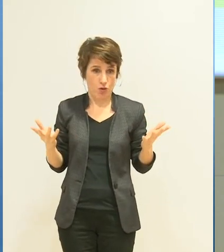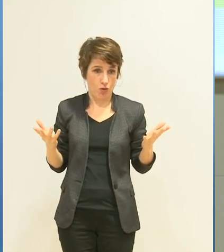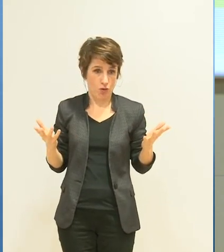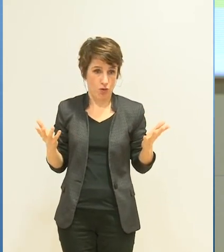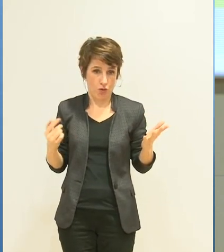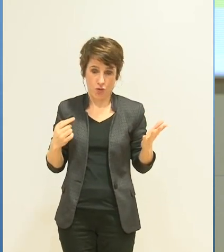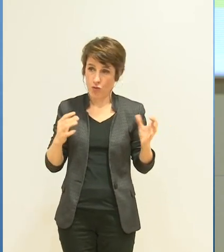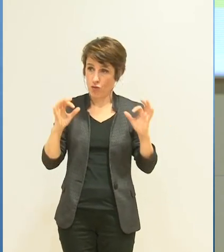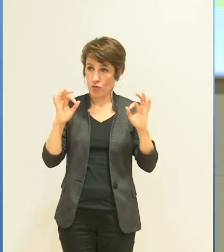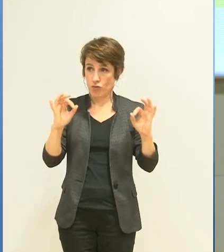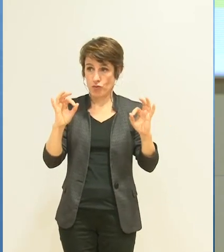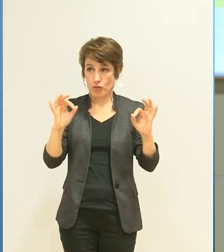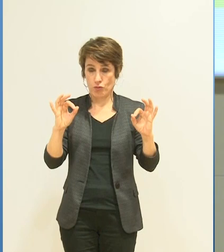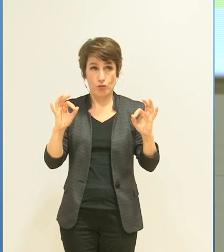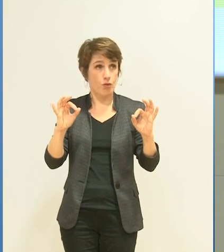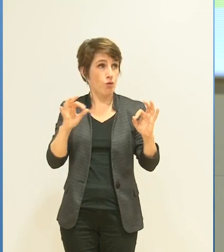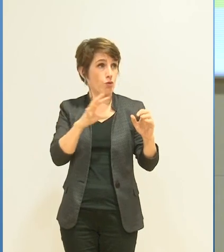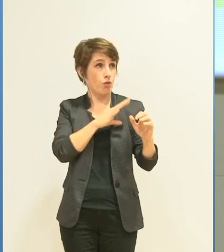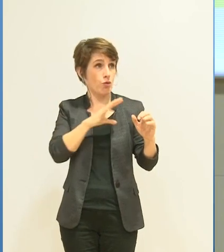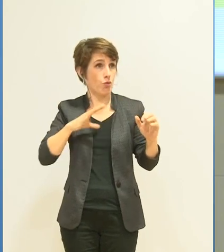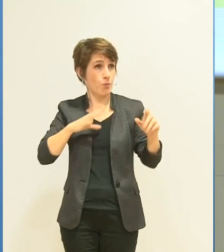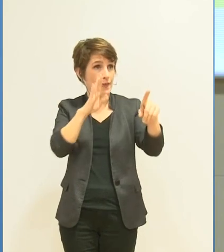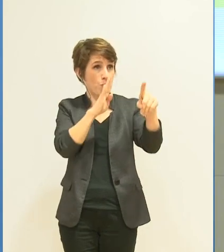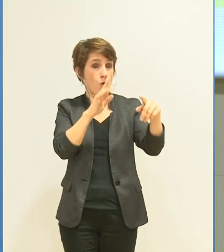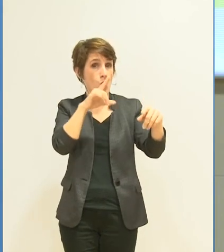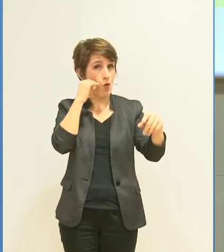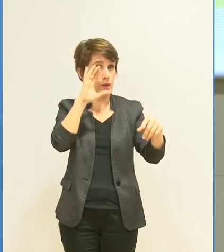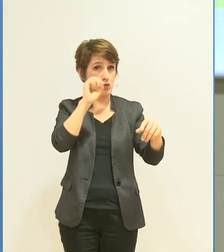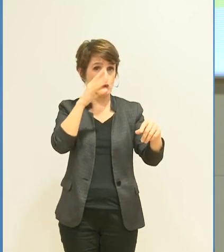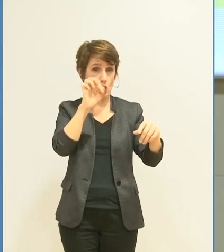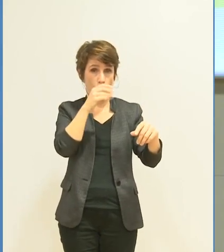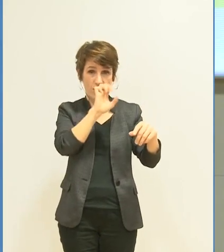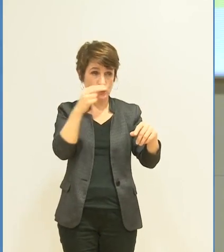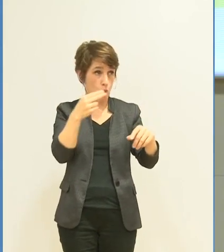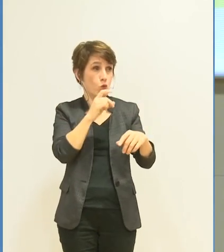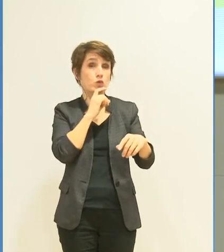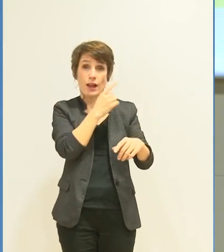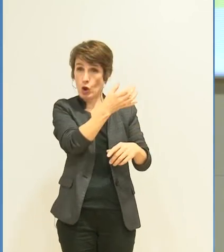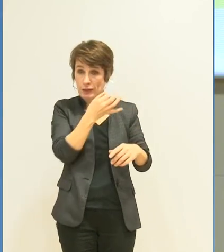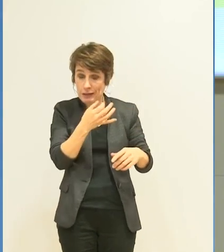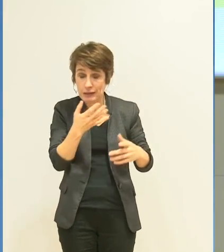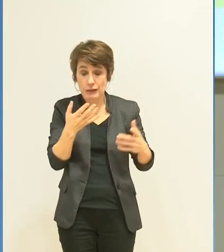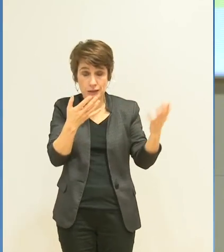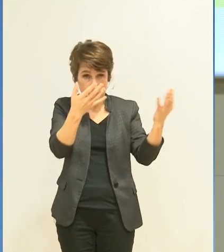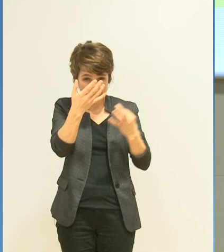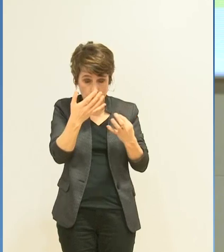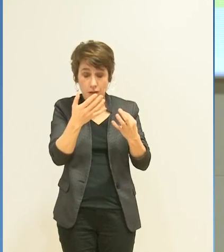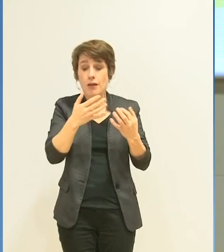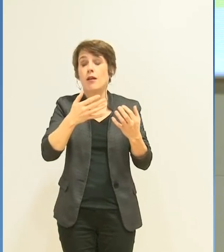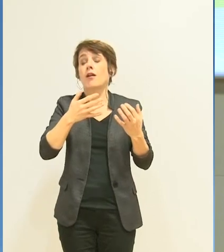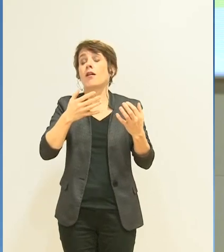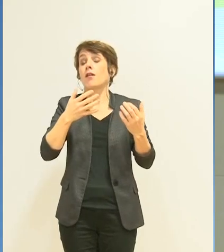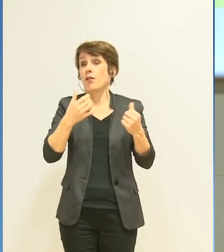l'ont fort bien exprimer maryvonne boileau et et alan confessons dans nos interventions il y a un parti pris